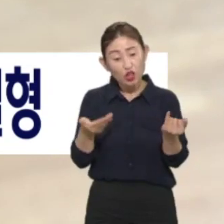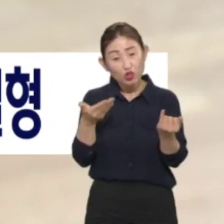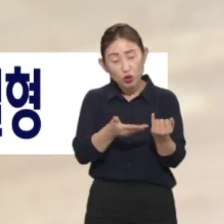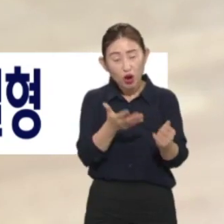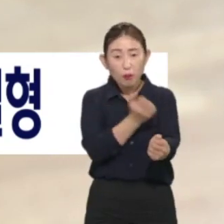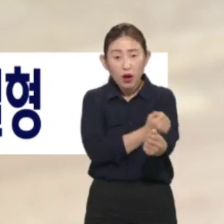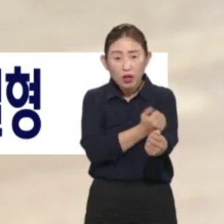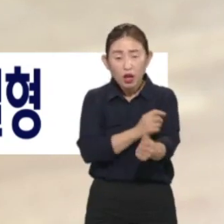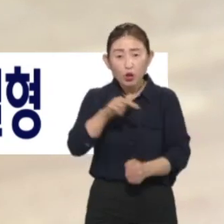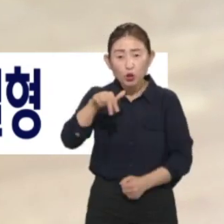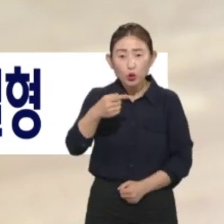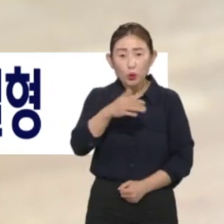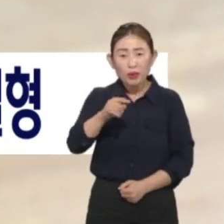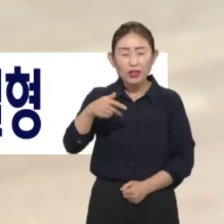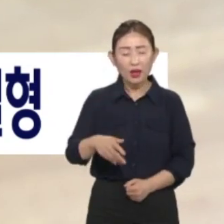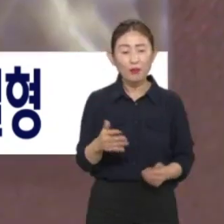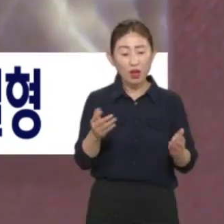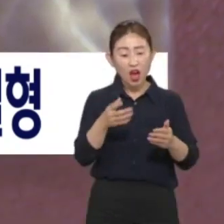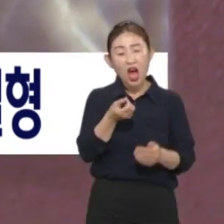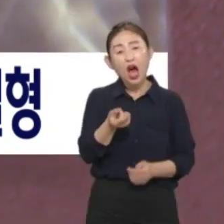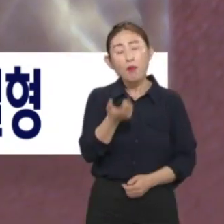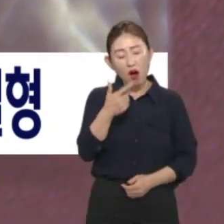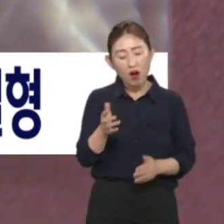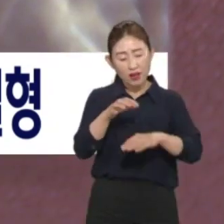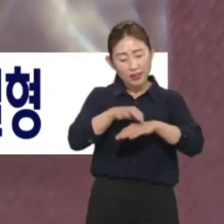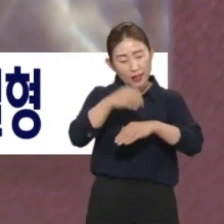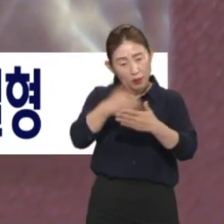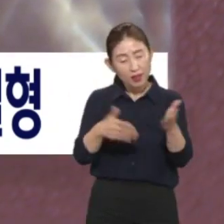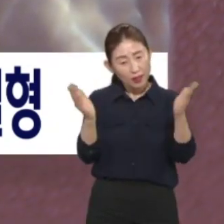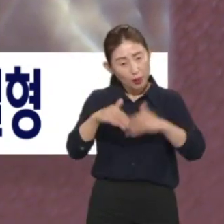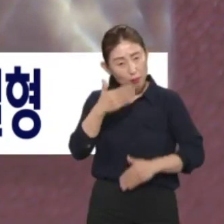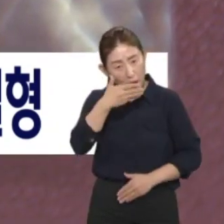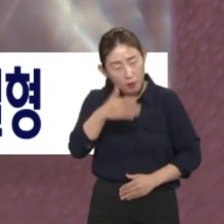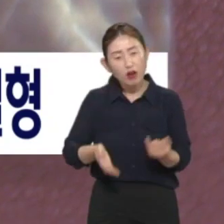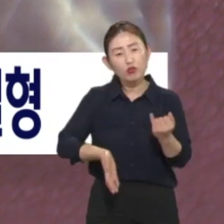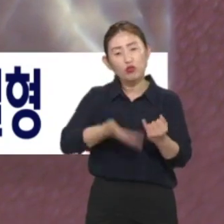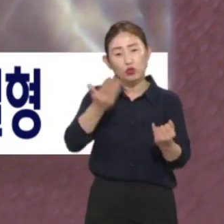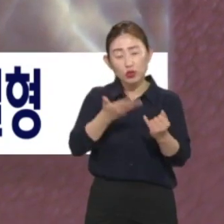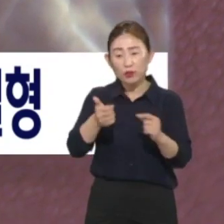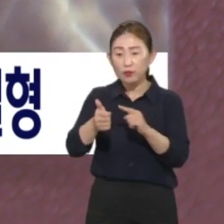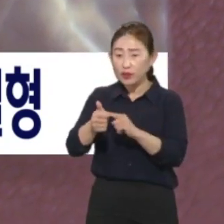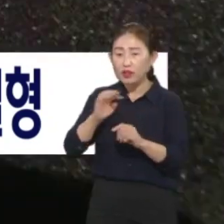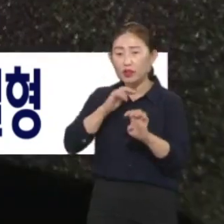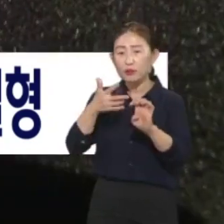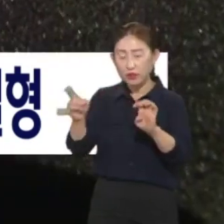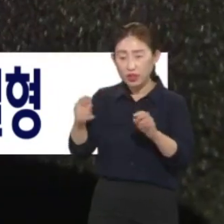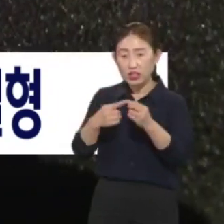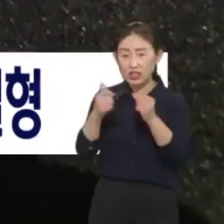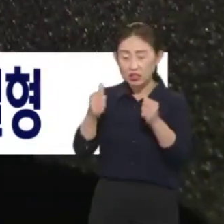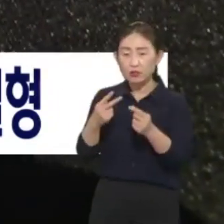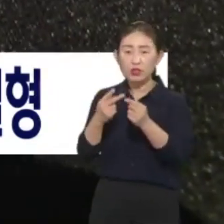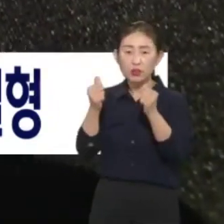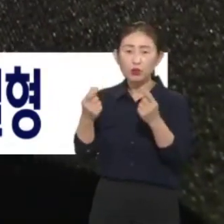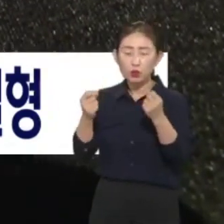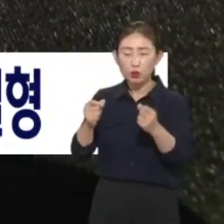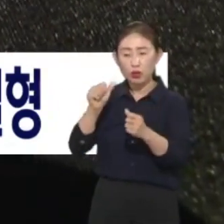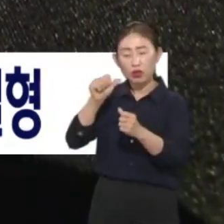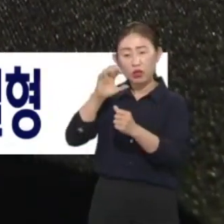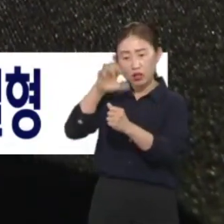마약류 졸피뎀을 다이어트약으로 속여 먹인 뒤 추행한 혐의로 기소된 40살 A씨에게 원심과 같은 징역